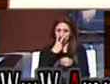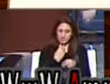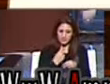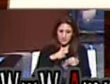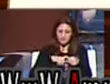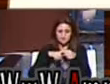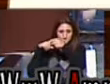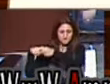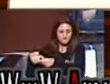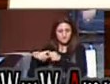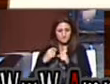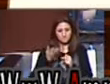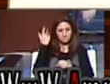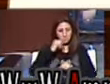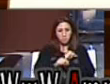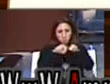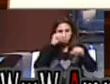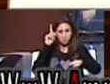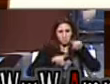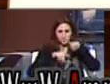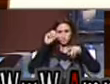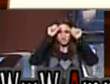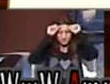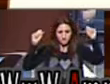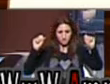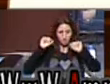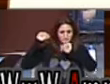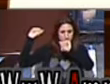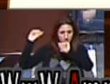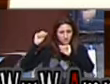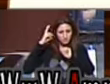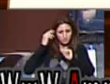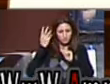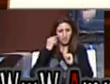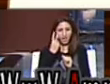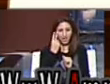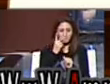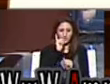بتاعهم بعد احداث ومظاهرات اغسطس سبتمبر 2011.